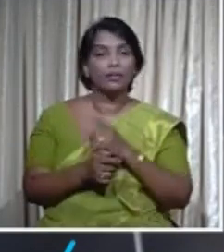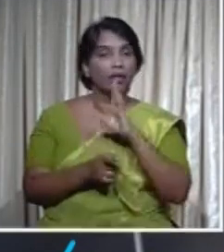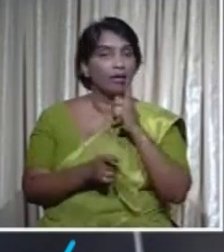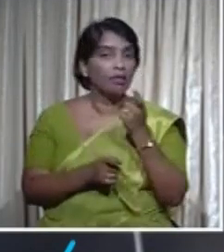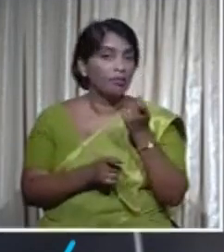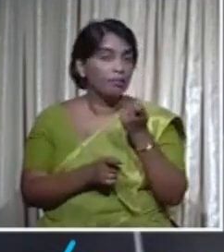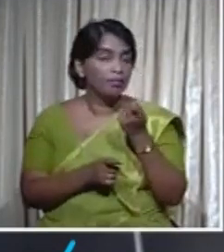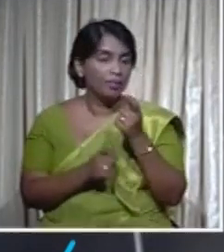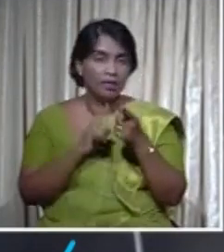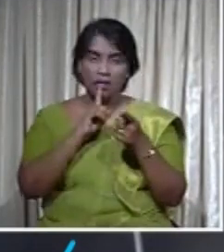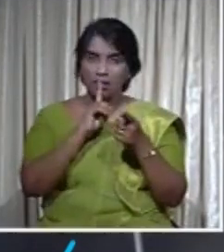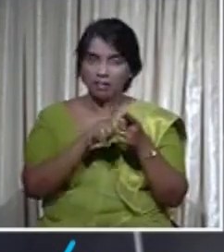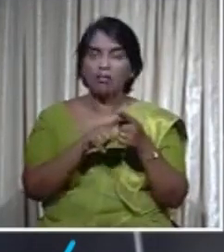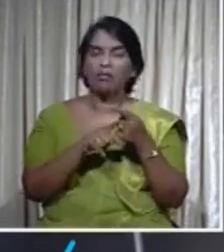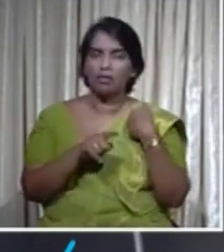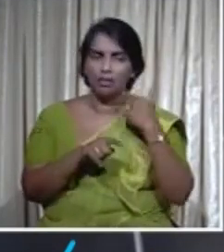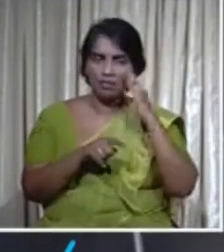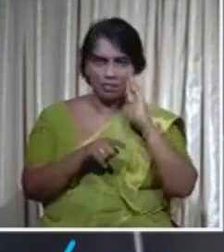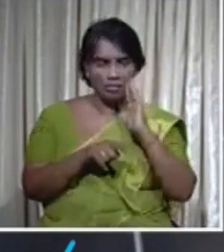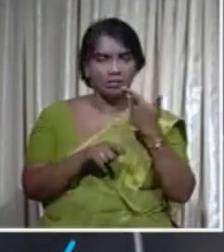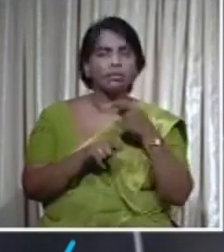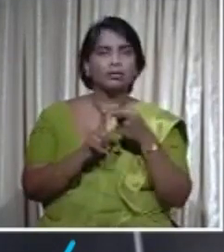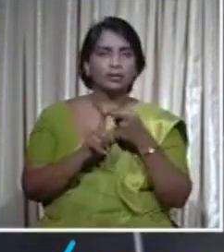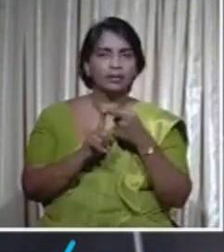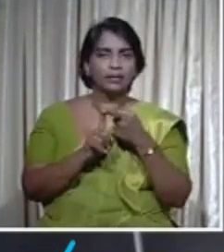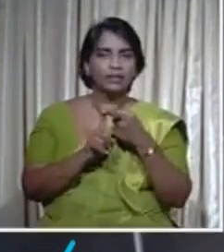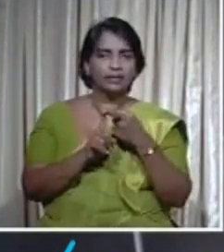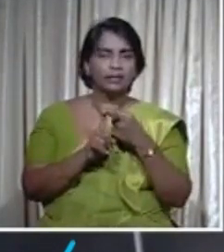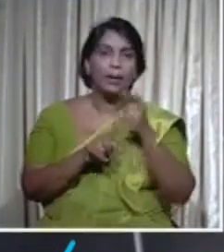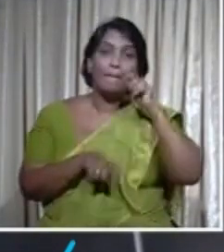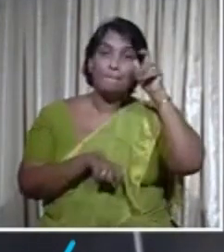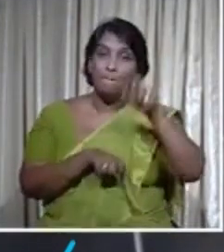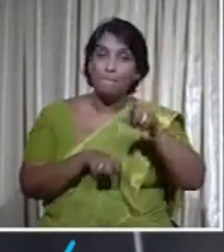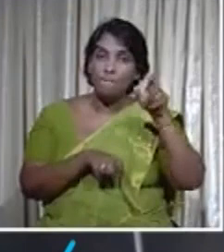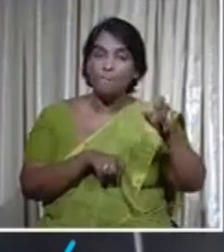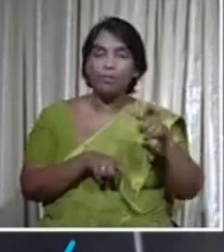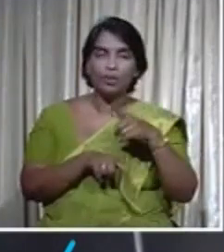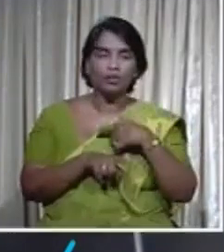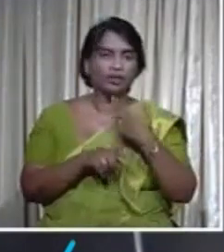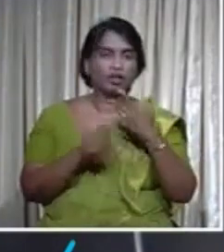குழந்தைகள் பாவிப்பதற்கான வழிமுறையை நீங்கள் கையாளவில்லை